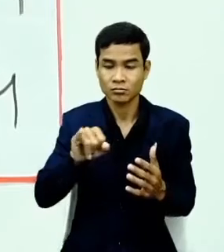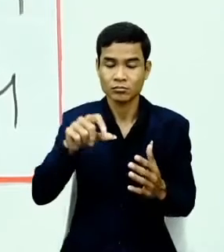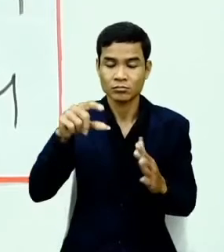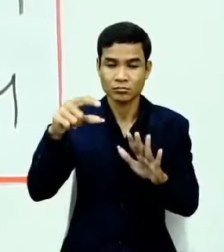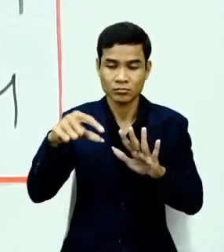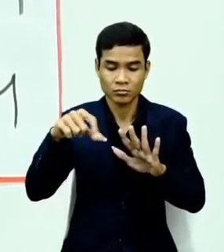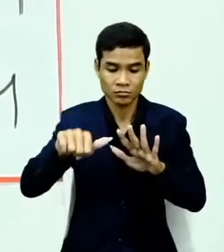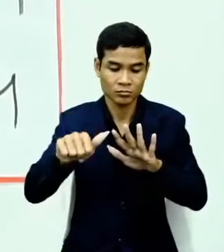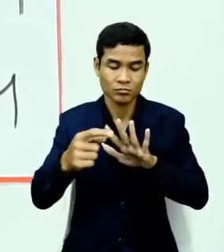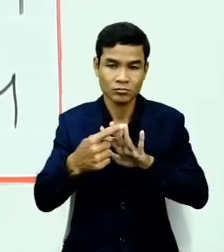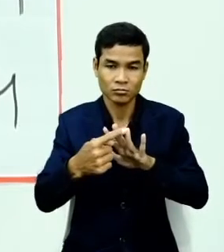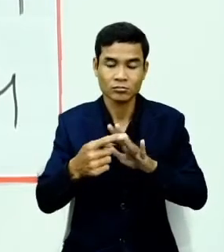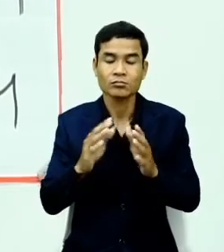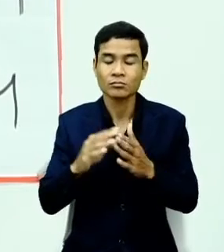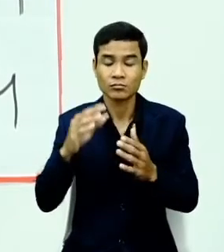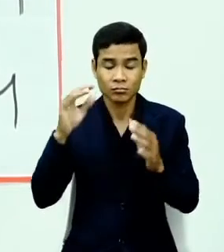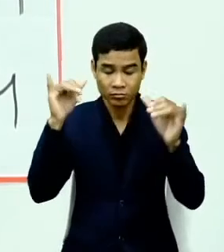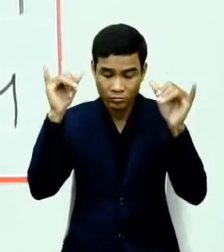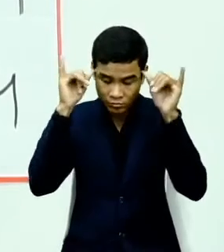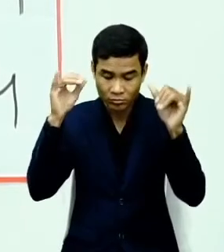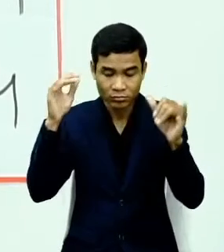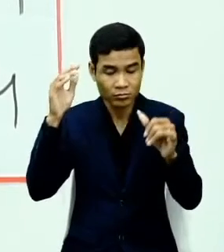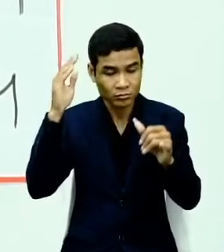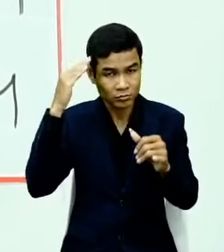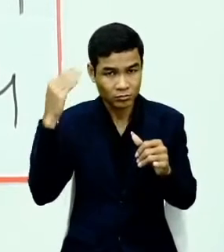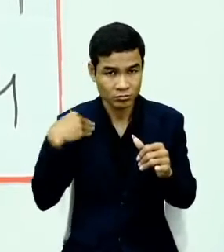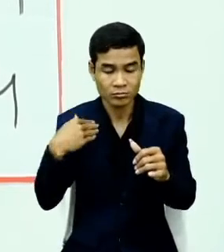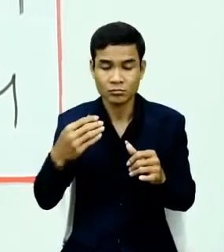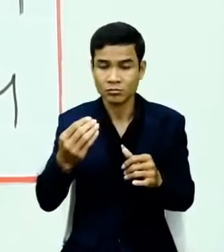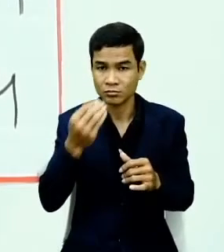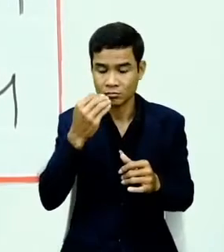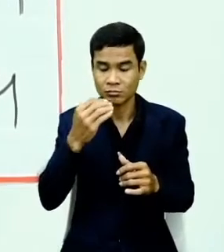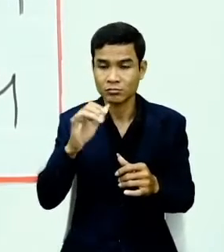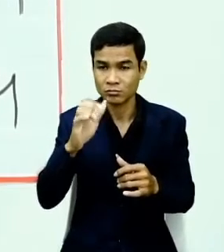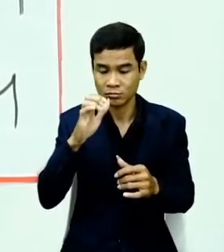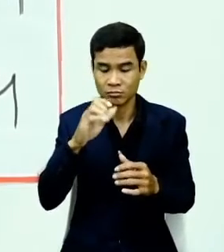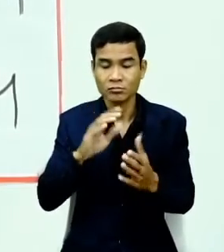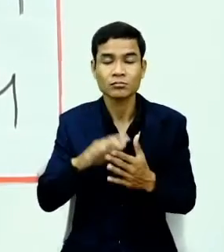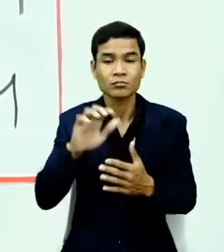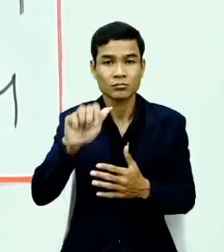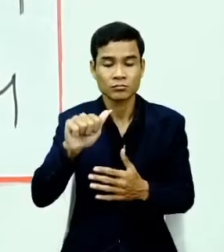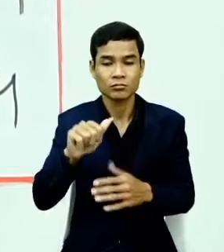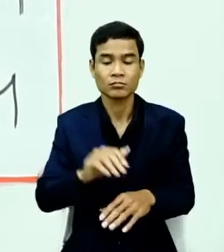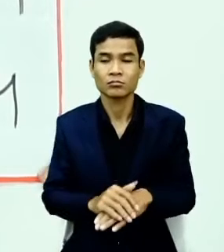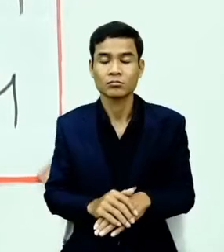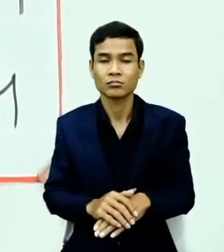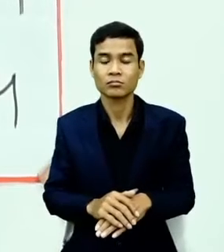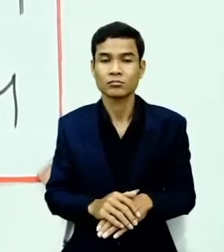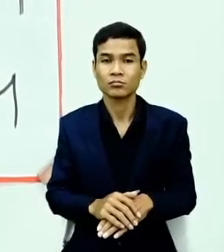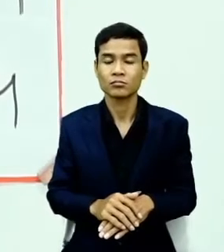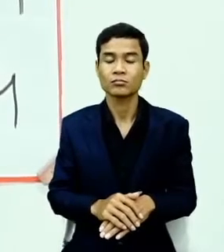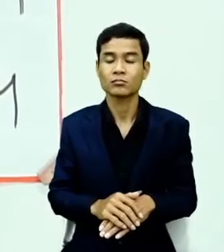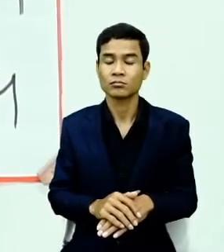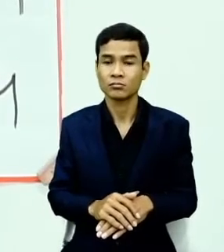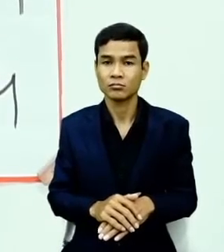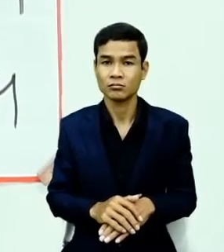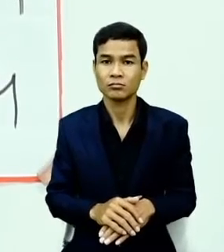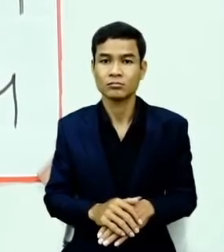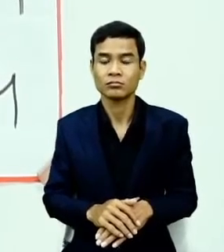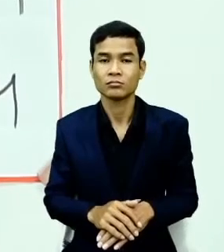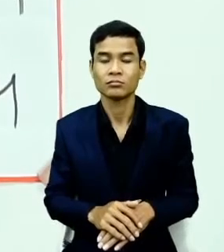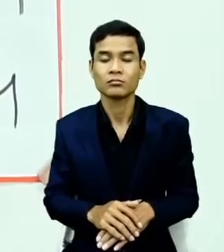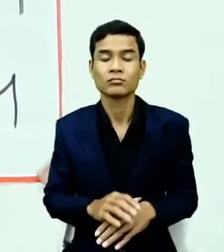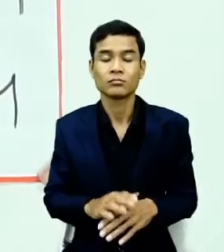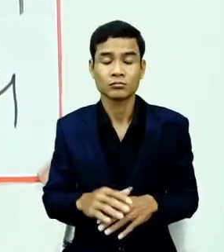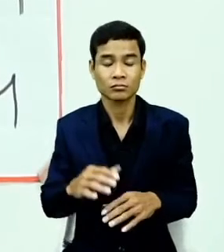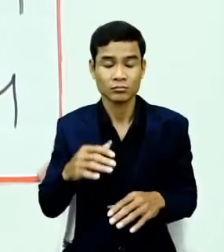ឆៃញោចាបន្តទៀតញាថាកឆៃចាកញីឆៃ